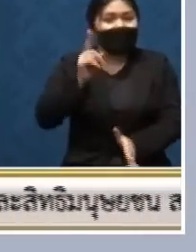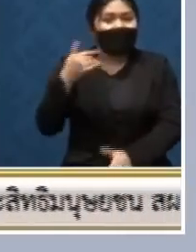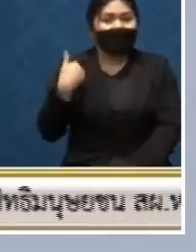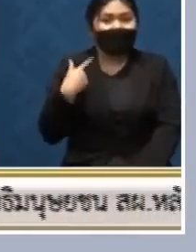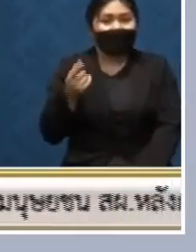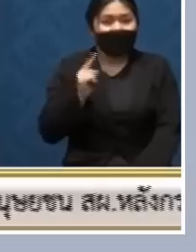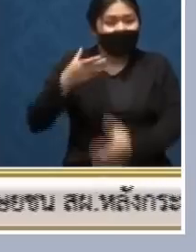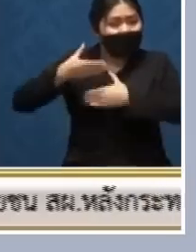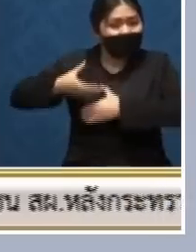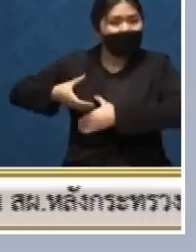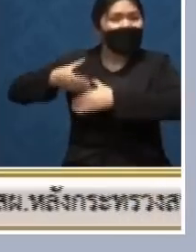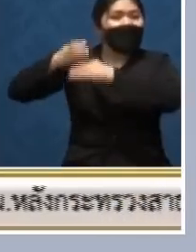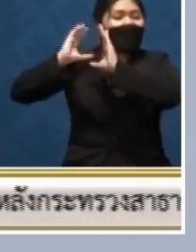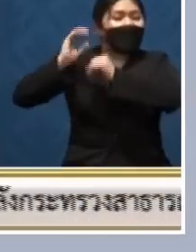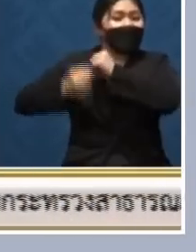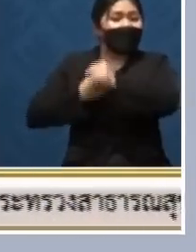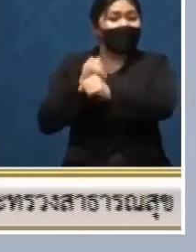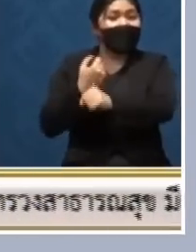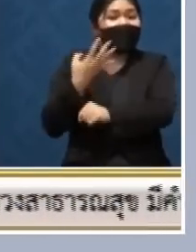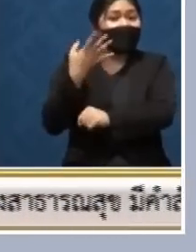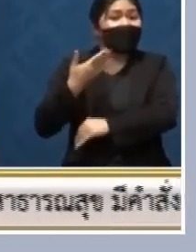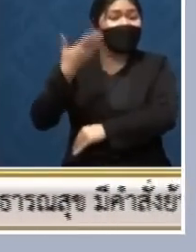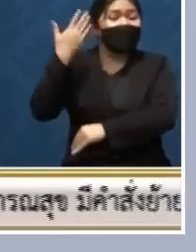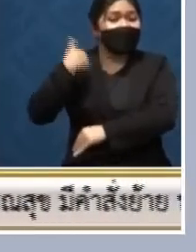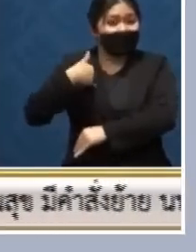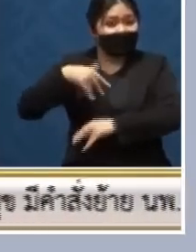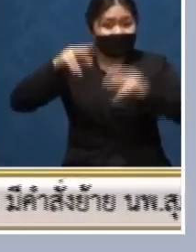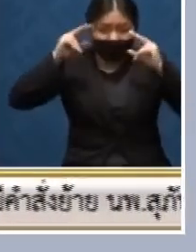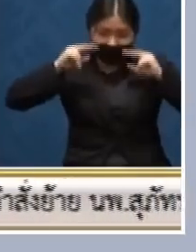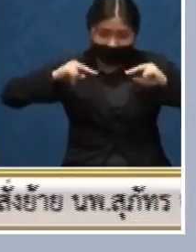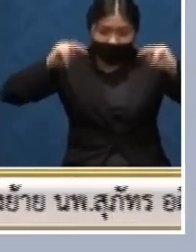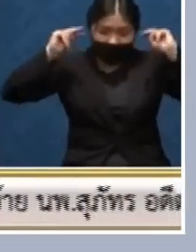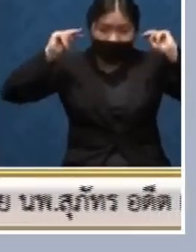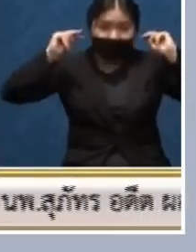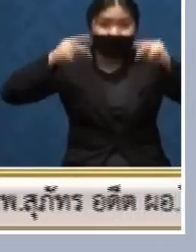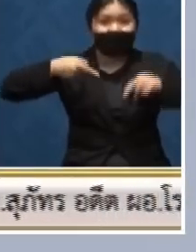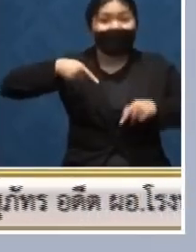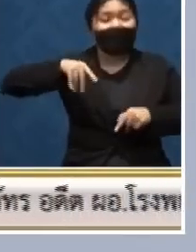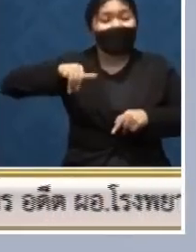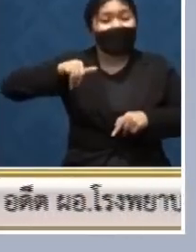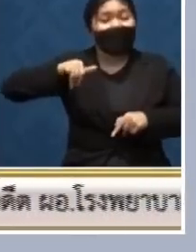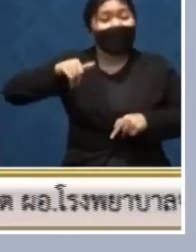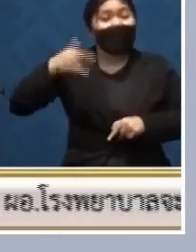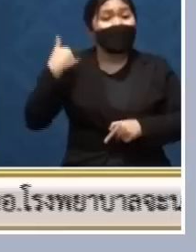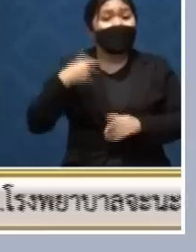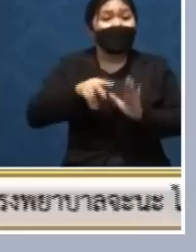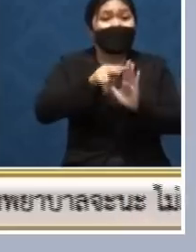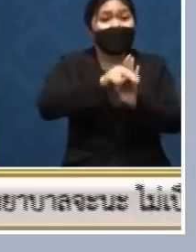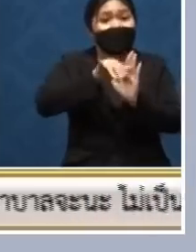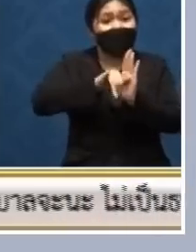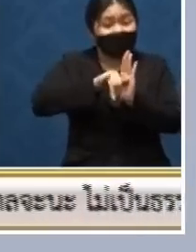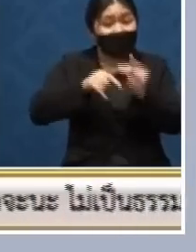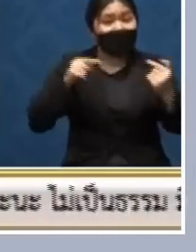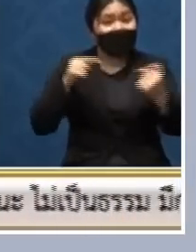ของร้อยเอกธรรมนัสเป็นเจ้าของอยู่ร้อยเอกธรรมนัสมีการชี้แจงประเด็นนี้บอกว่ามันเป็นการกล่าวหาโดยไม่ดูรายละเอียดที่มา